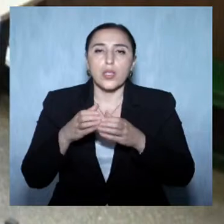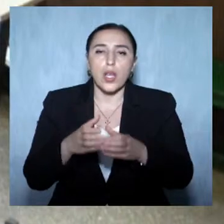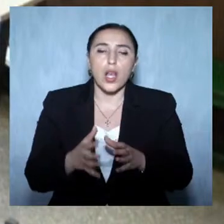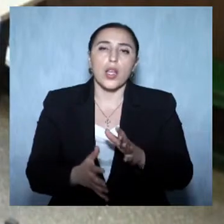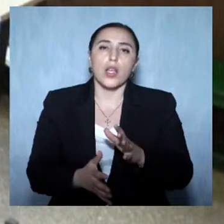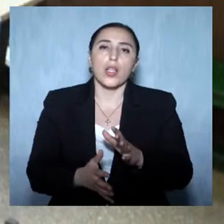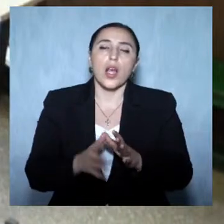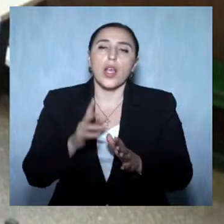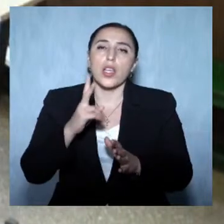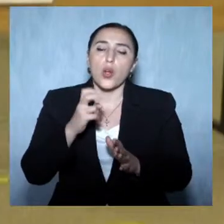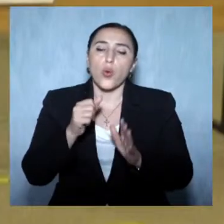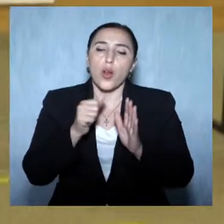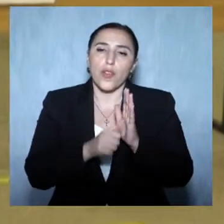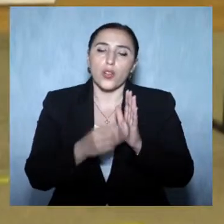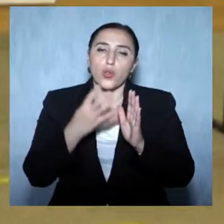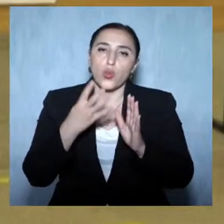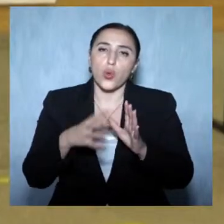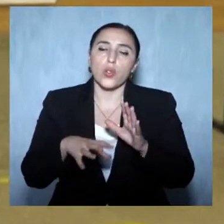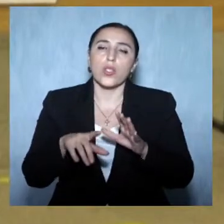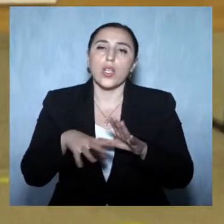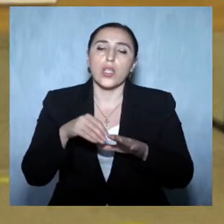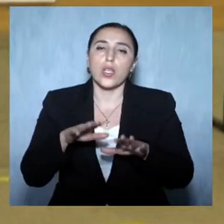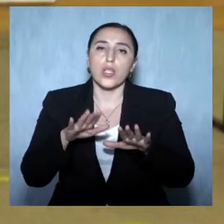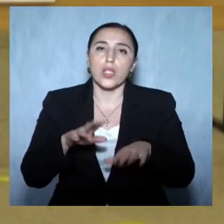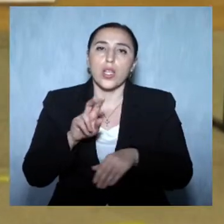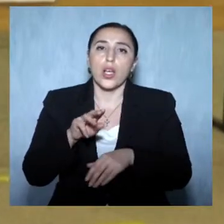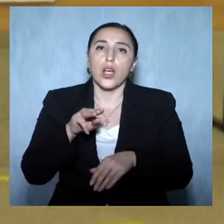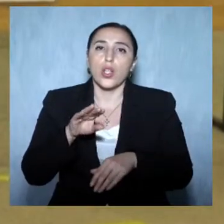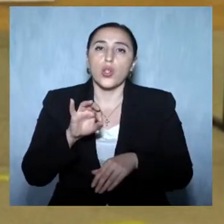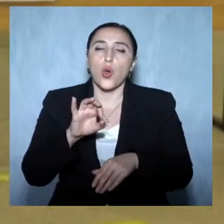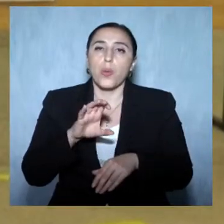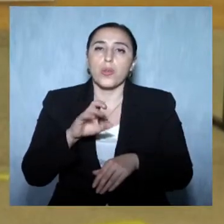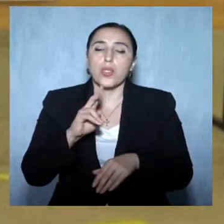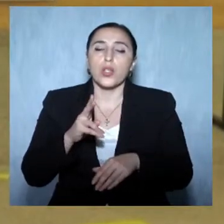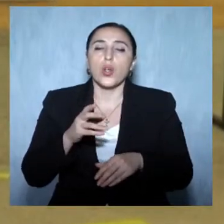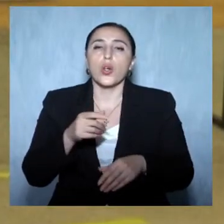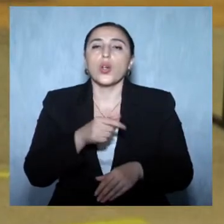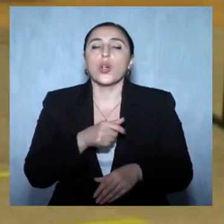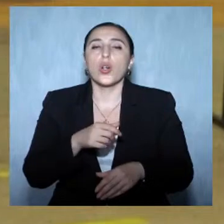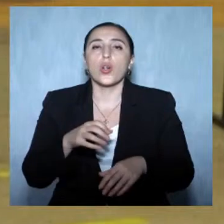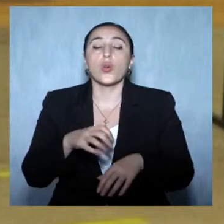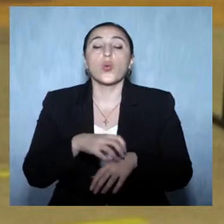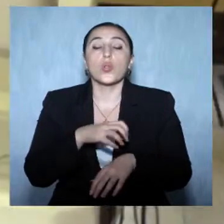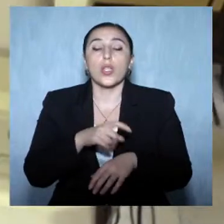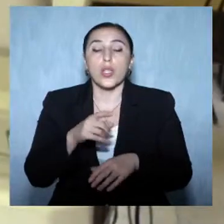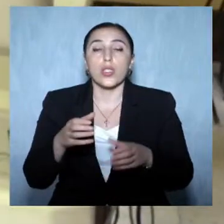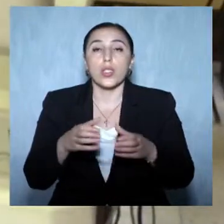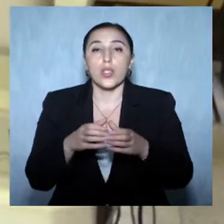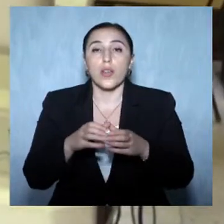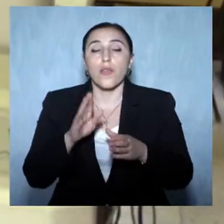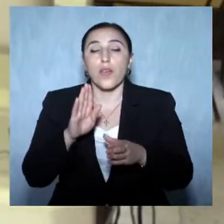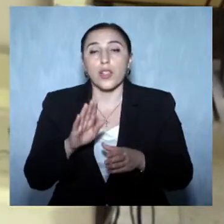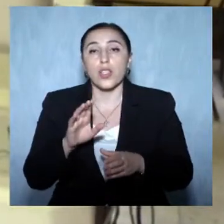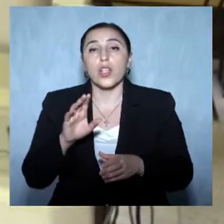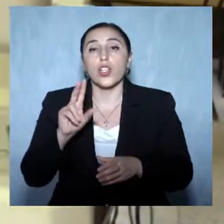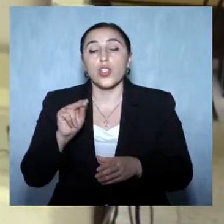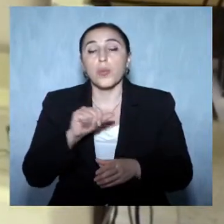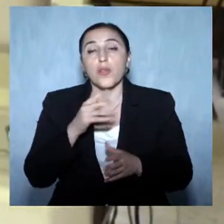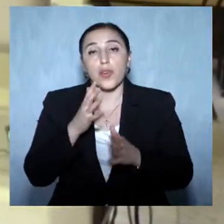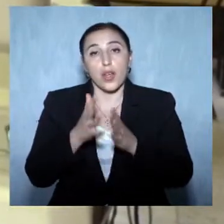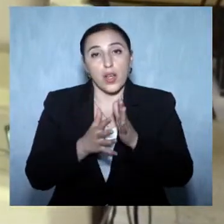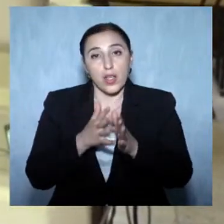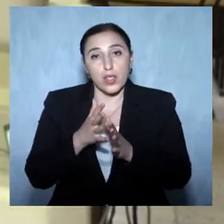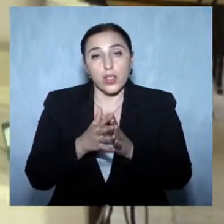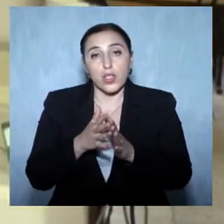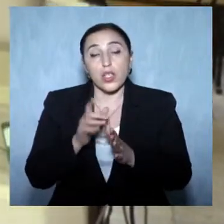դեպիթիվ 264 ընտրատեղամաս։ տոմսկում կոմոնիստական կուսակտության պետ դումայի թեքնացու վասիլի շպիլը վհայտերարել ոթեր